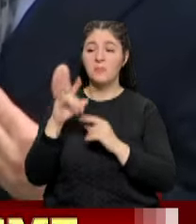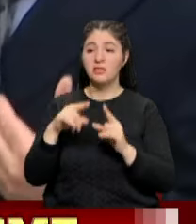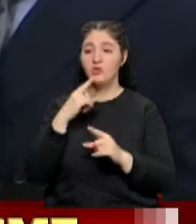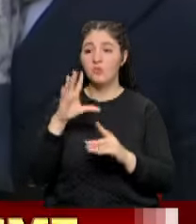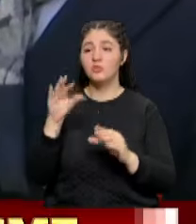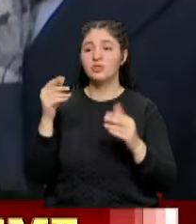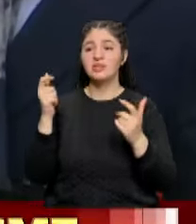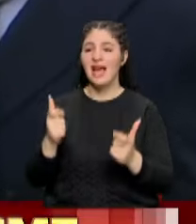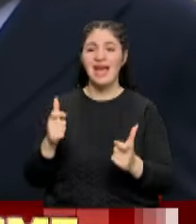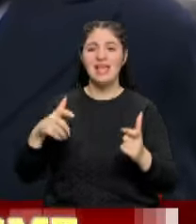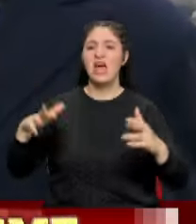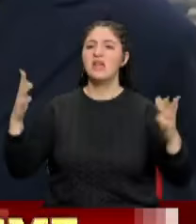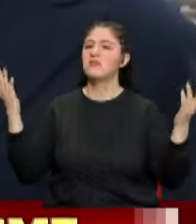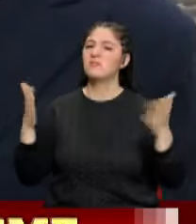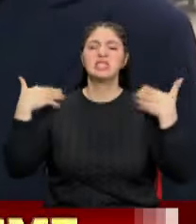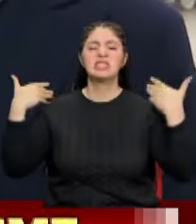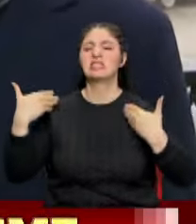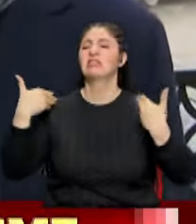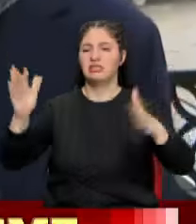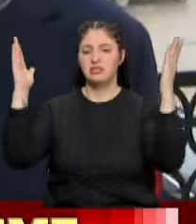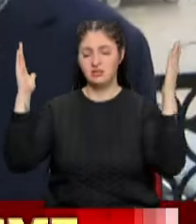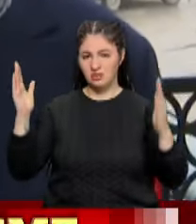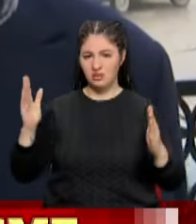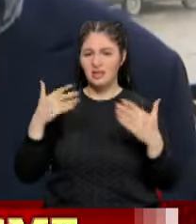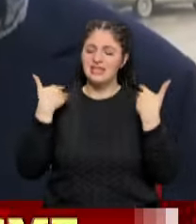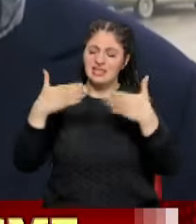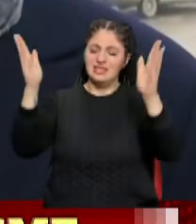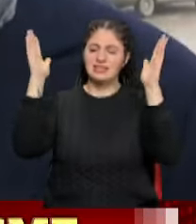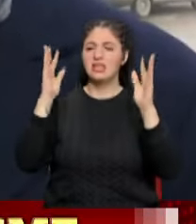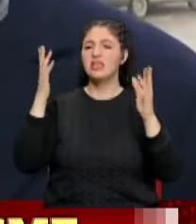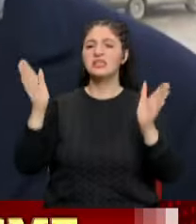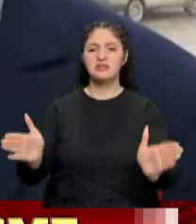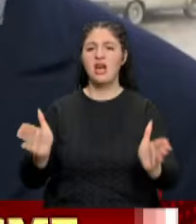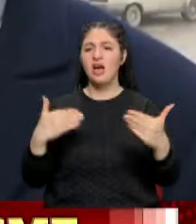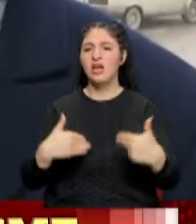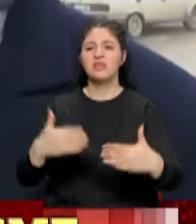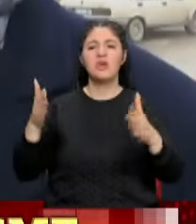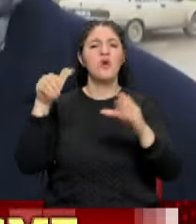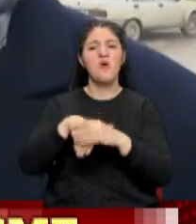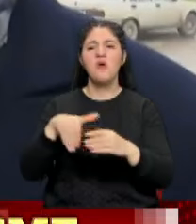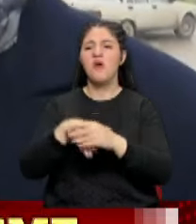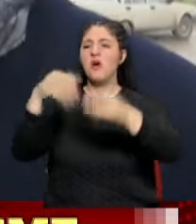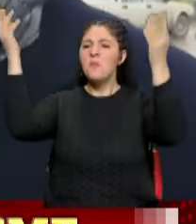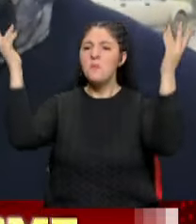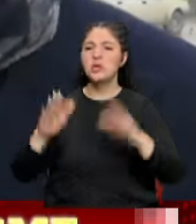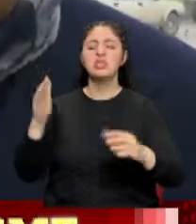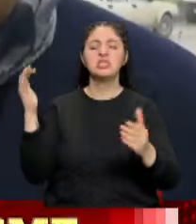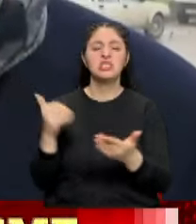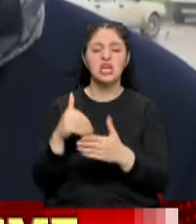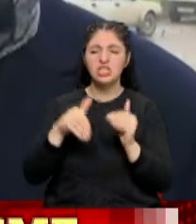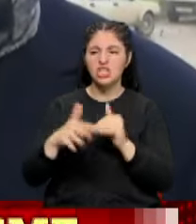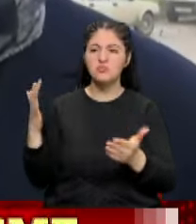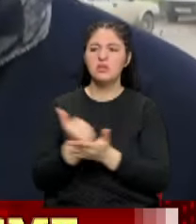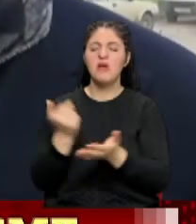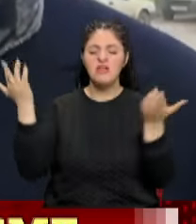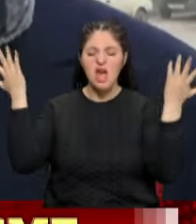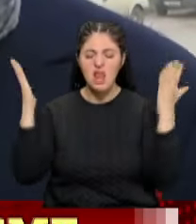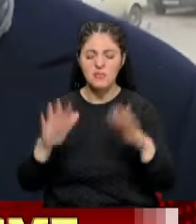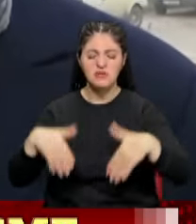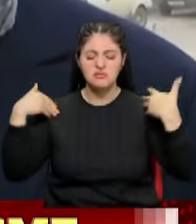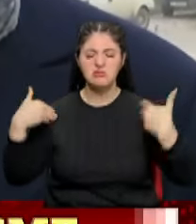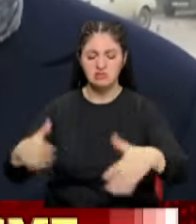bütün makamlar yerle bir olsun. Yani bütün sandık, oy, seçim kazanmak yerle bir olsun. Ya